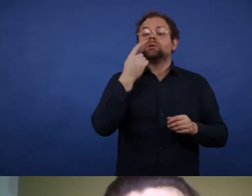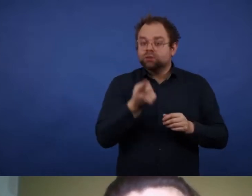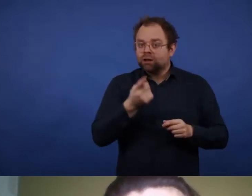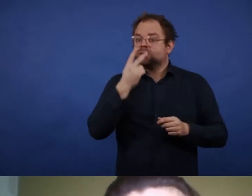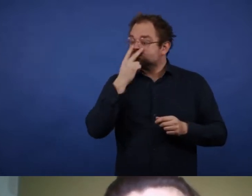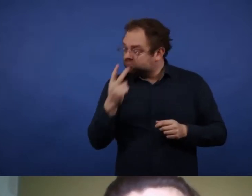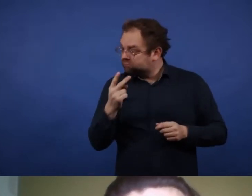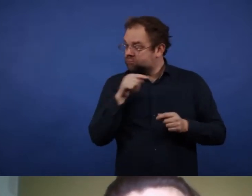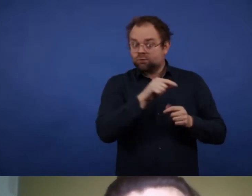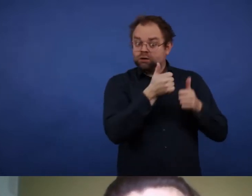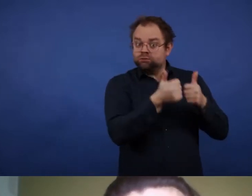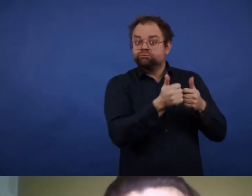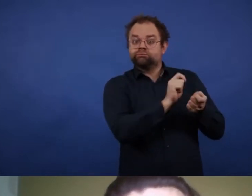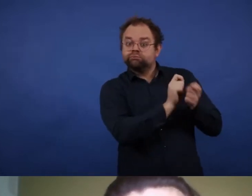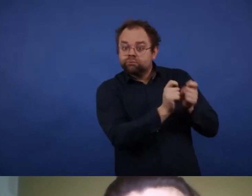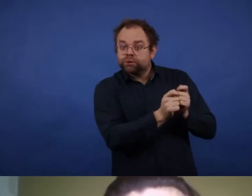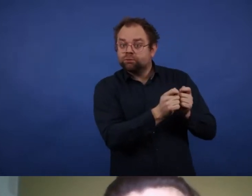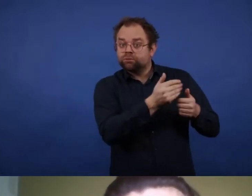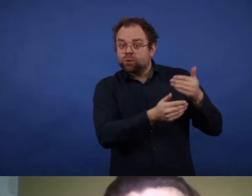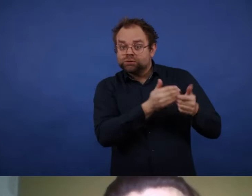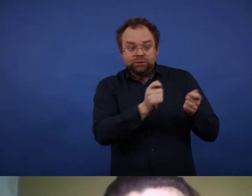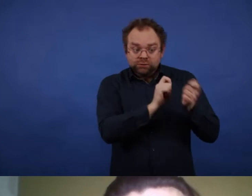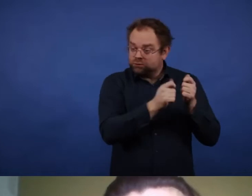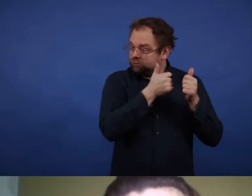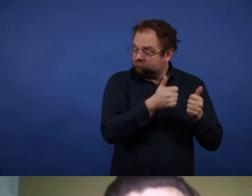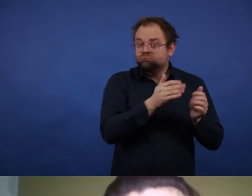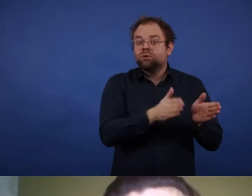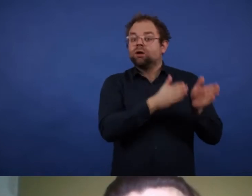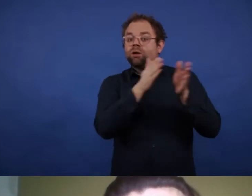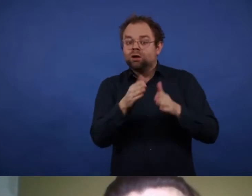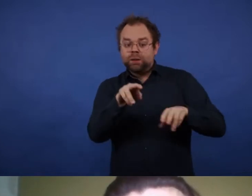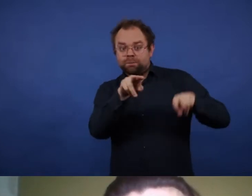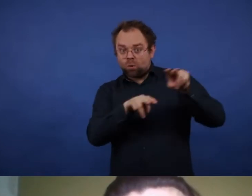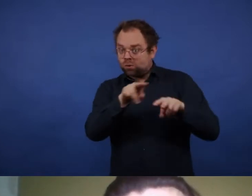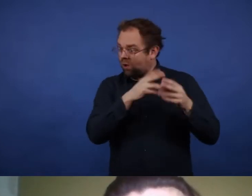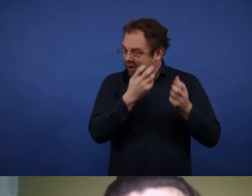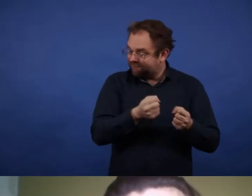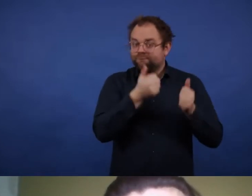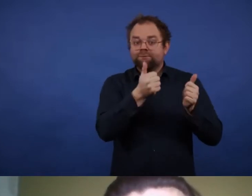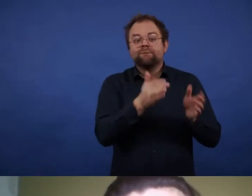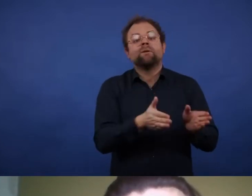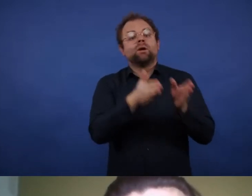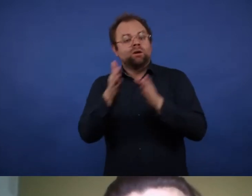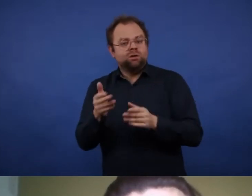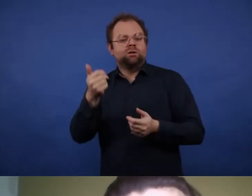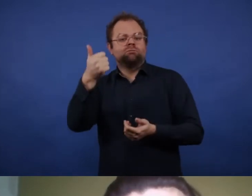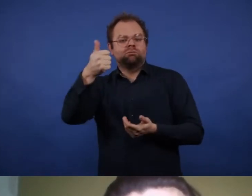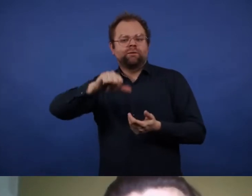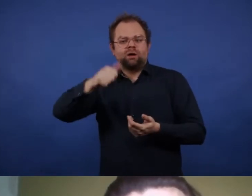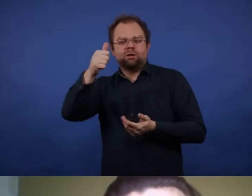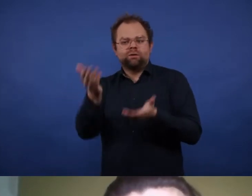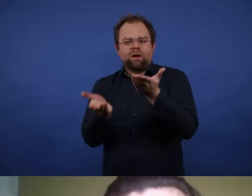السودان في جائحه كورونا قريبه في قبلها كانت في حروب في دارفور For example, we know that in Sudan, we have also gone through